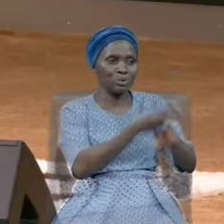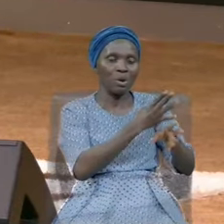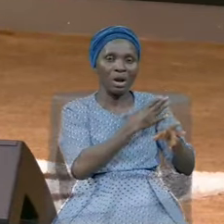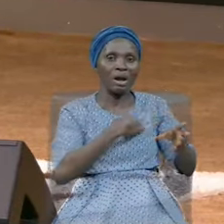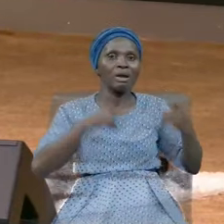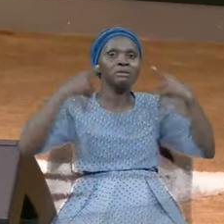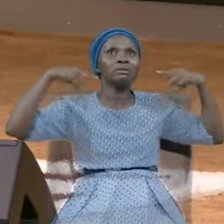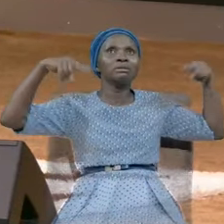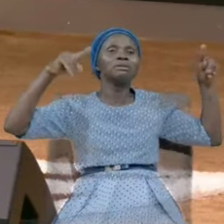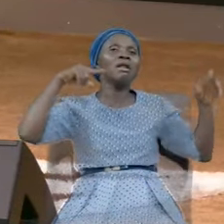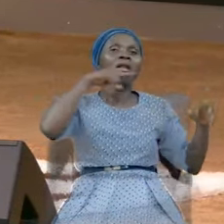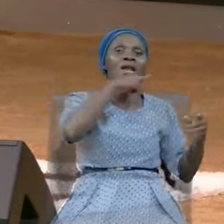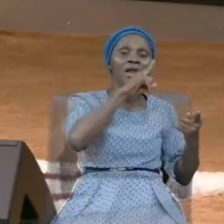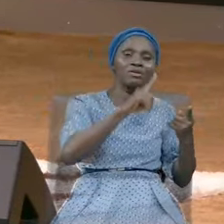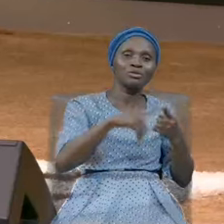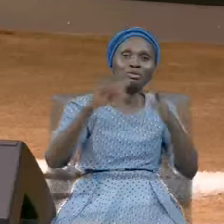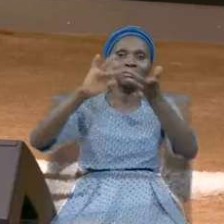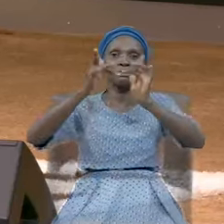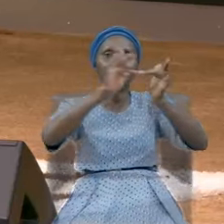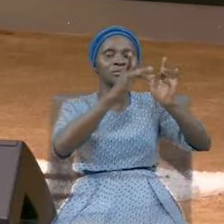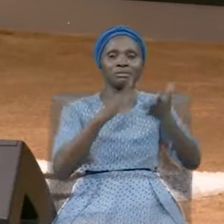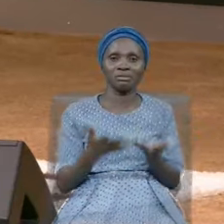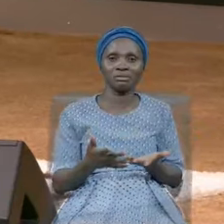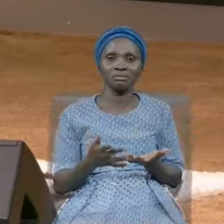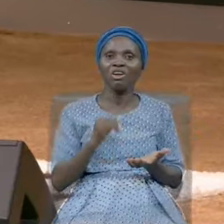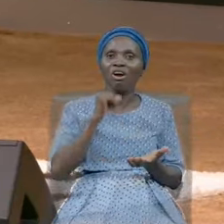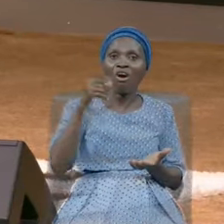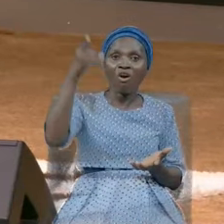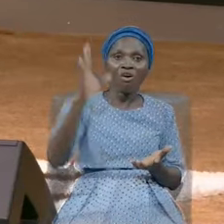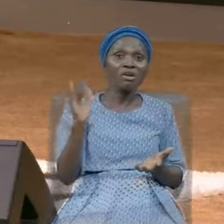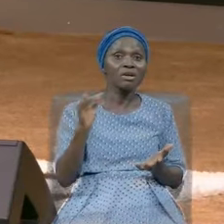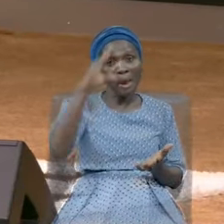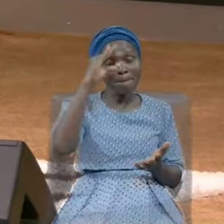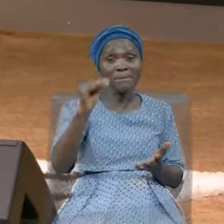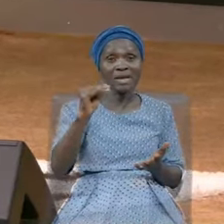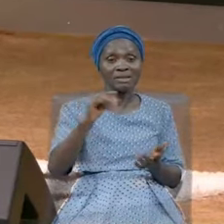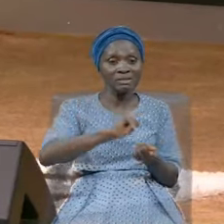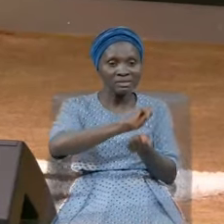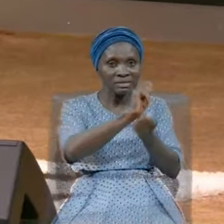sur les réseaux sociaux, des impies qui changent la grâce de